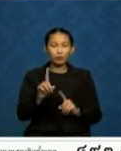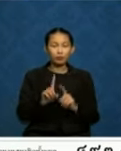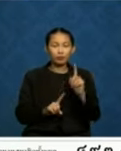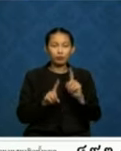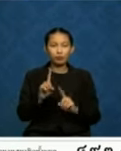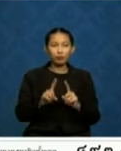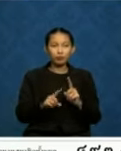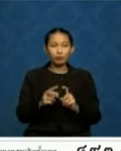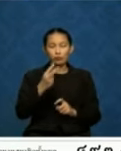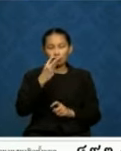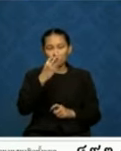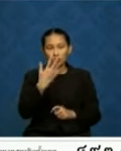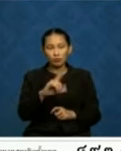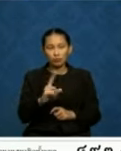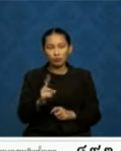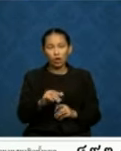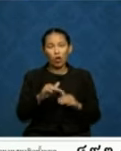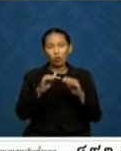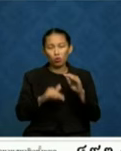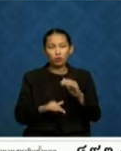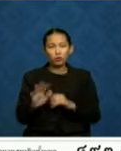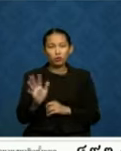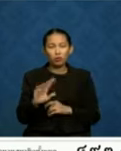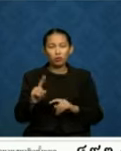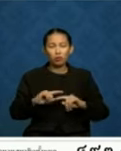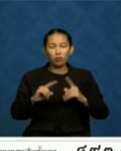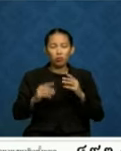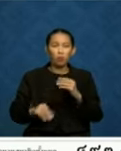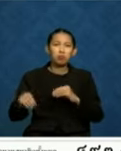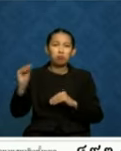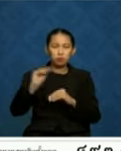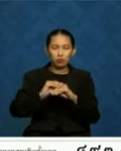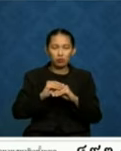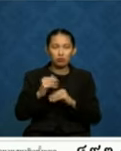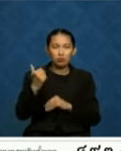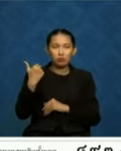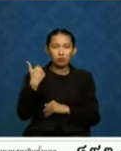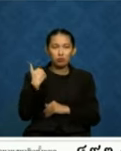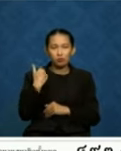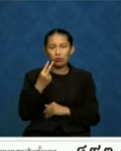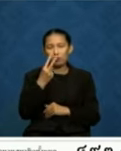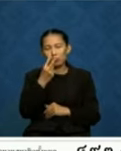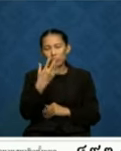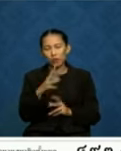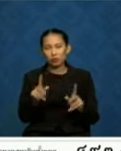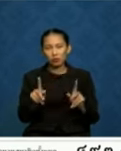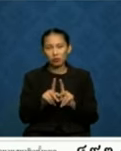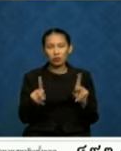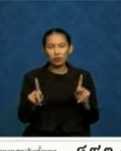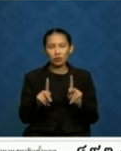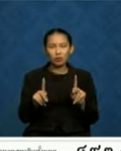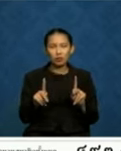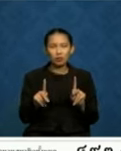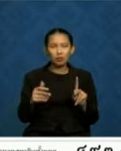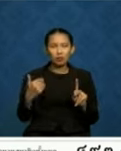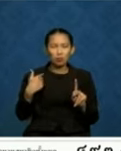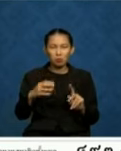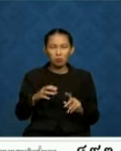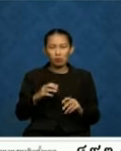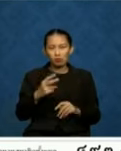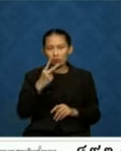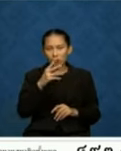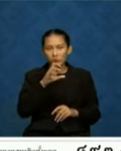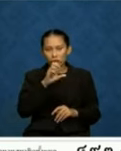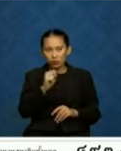ครับมันไม่ได้ลดน้อยลงมันกลายเป็นเพิ่มมากขึ้นนะครับซึ่งกรรมาธิการเราเนี่ยก็เขียนเป็นข้อสังเกต